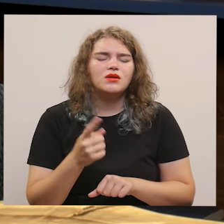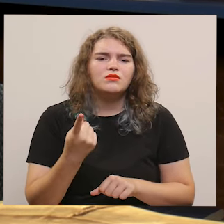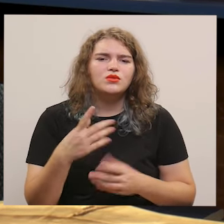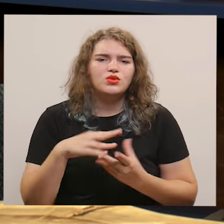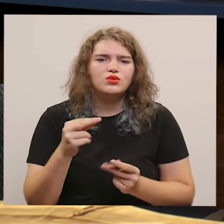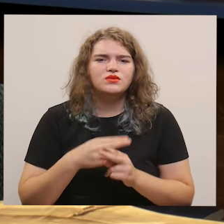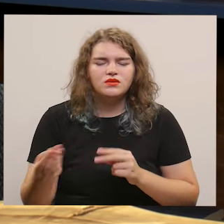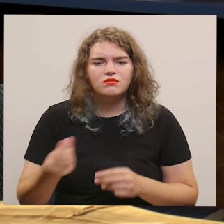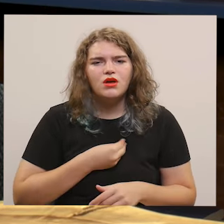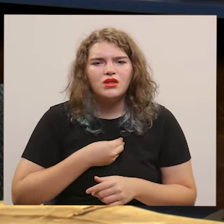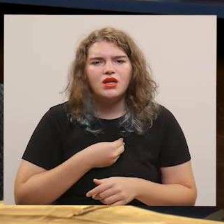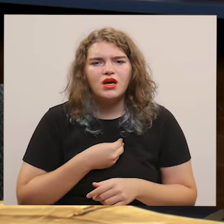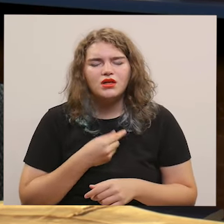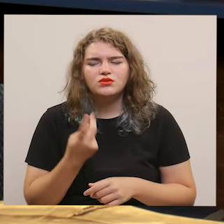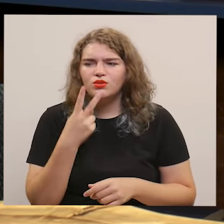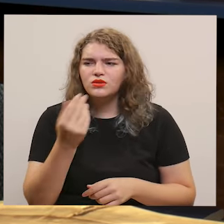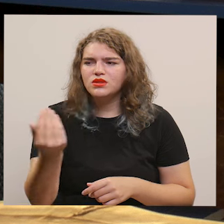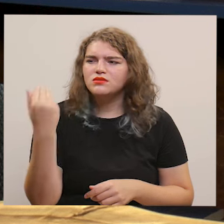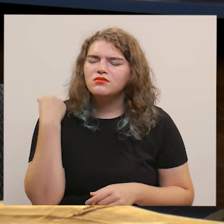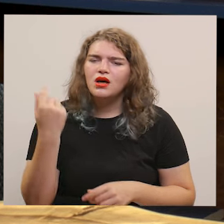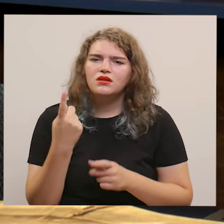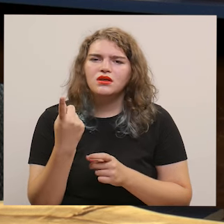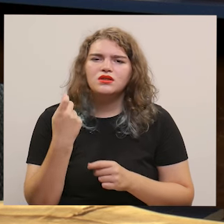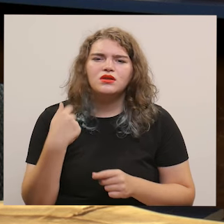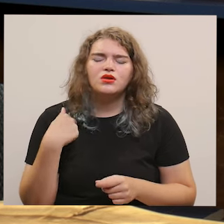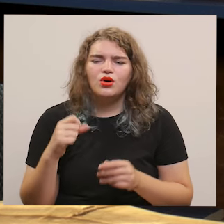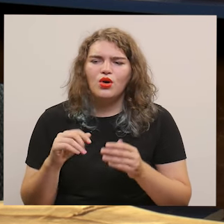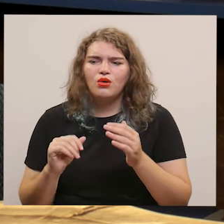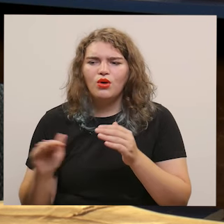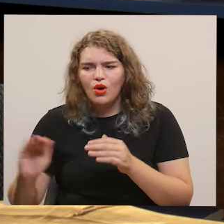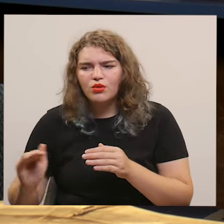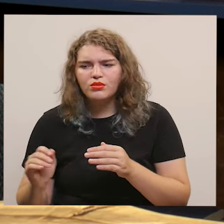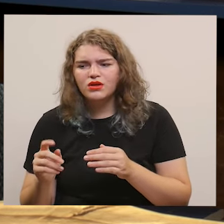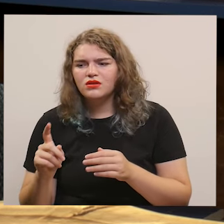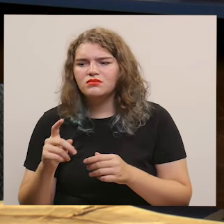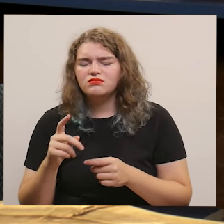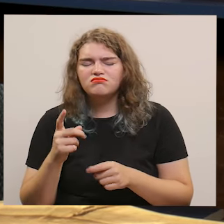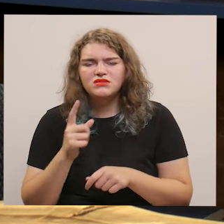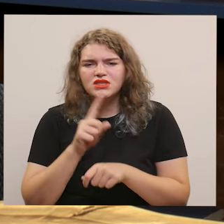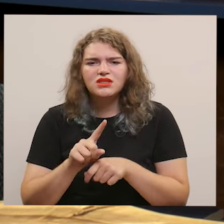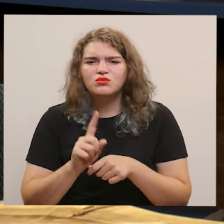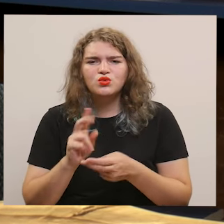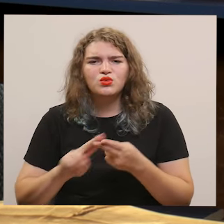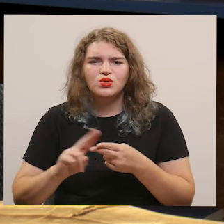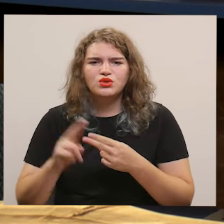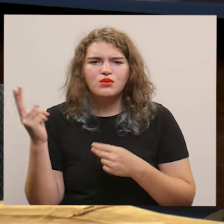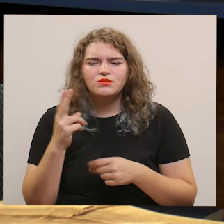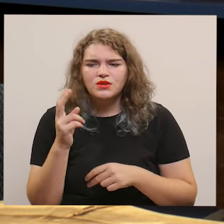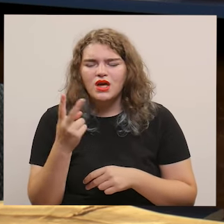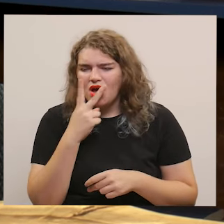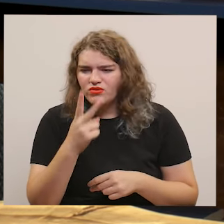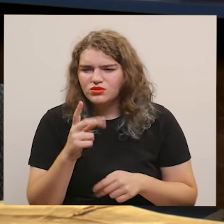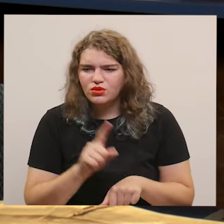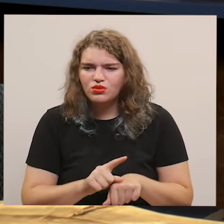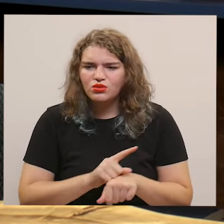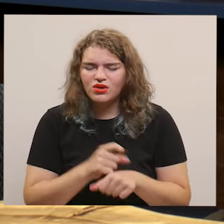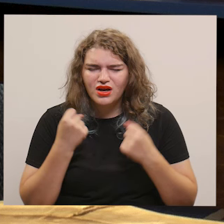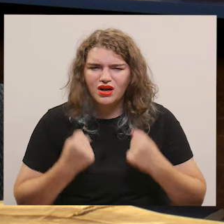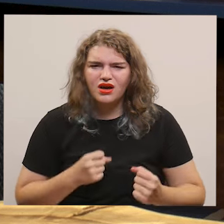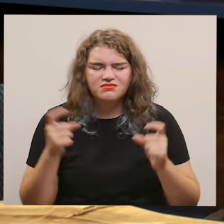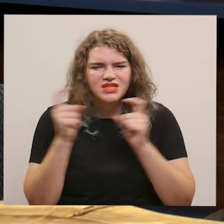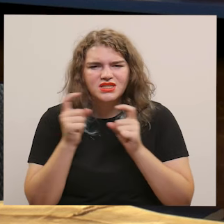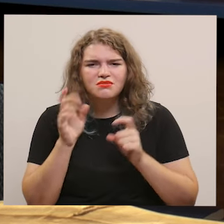uită-te în spate. Și efectiv din copilărie m-am uitat. De când nu-L cunoșteam pe Dumnezeu și mi-am dat seama în momente grele pentru mine, în